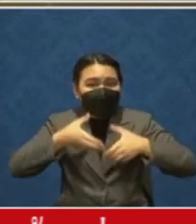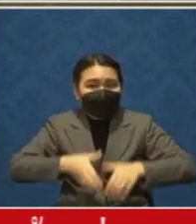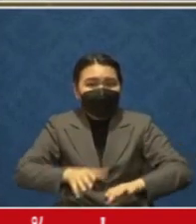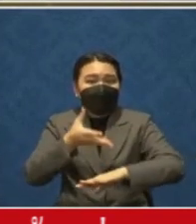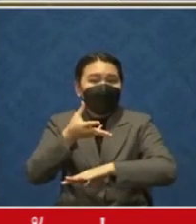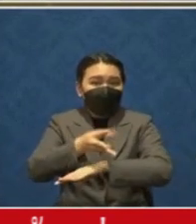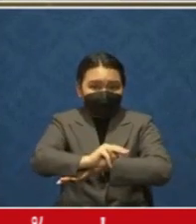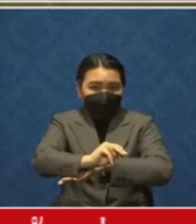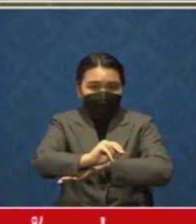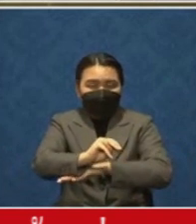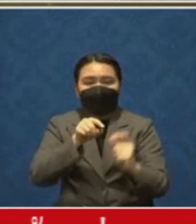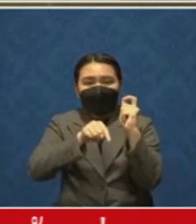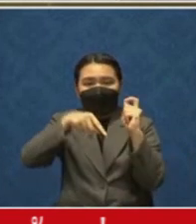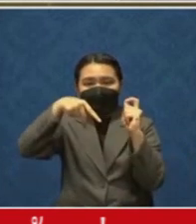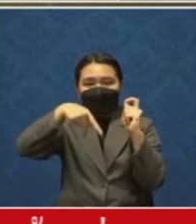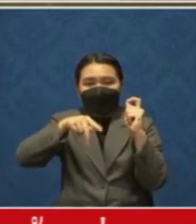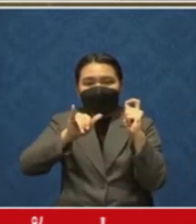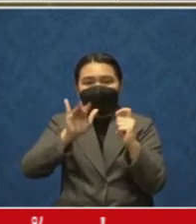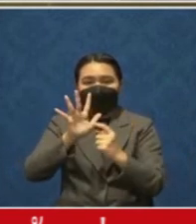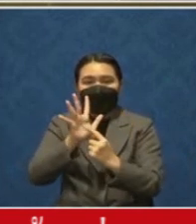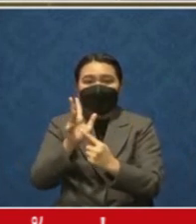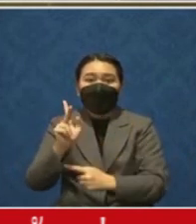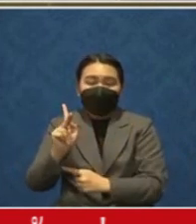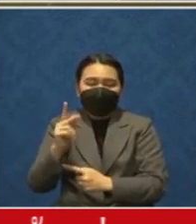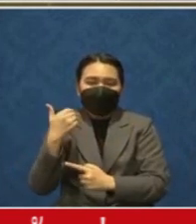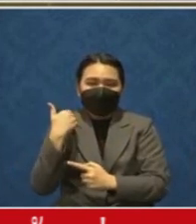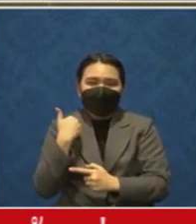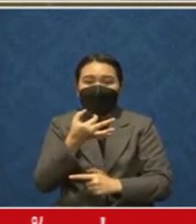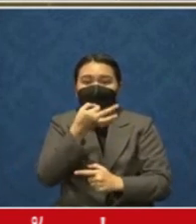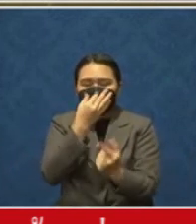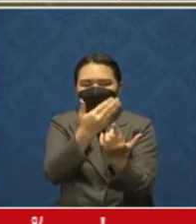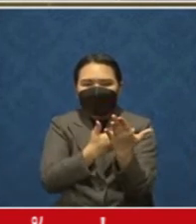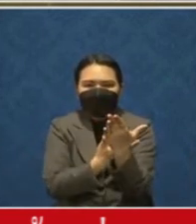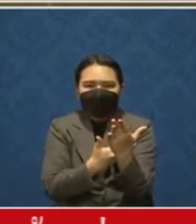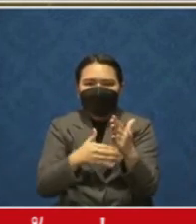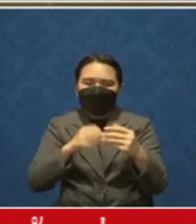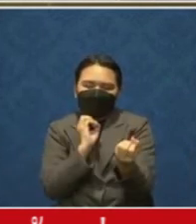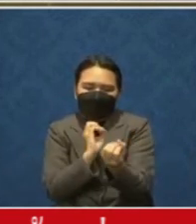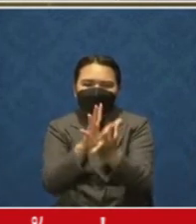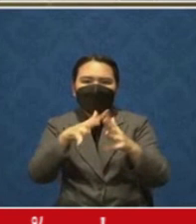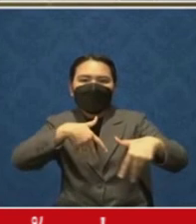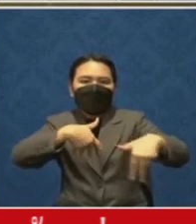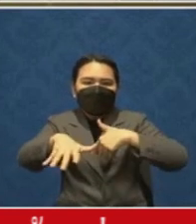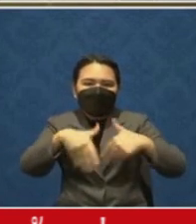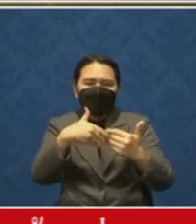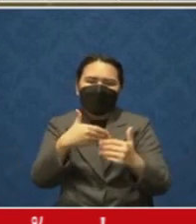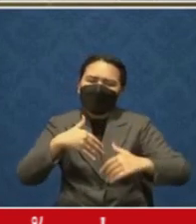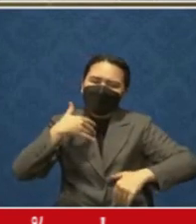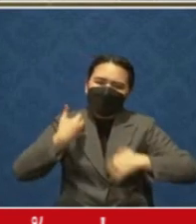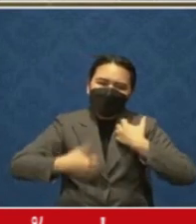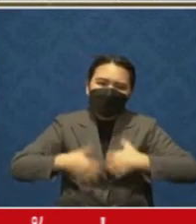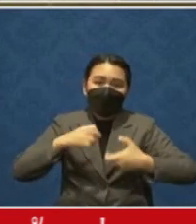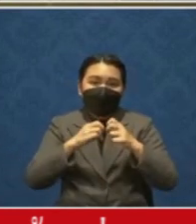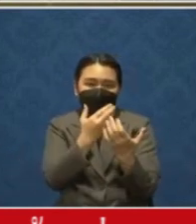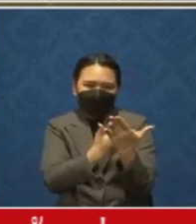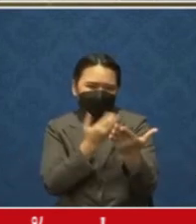านผมอยู่อำเภอพยัคฆภูมิวิสัยมีคนขายลอตเตอรี่พี่น้องประชาชนเขาเดือดร้อนครับท่านแก้ปัญหาหวย